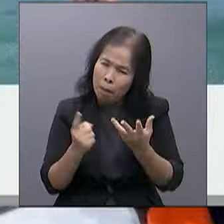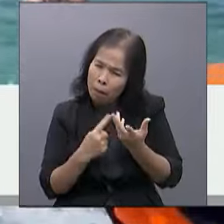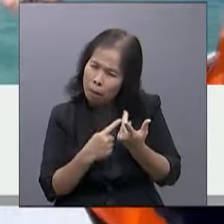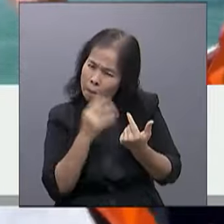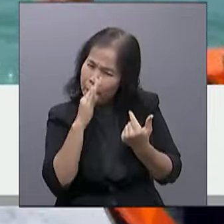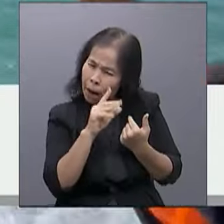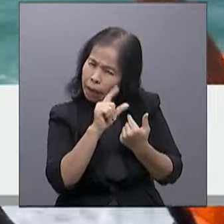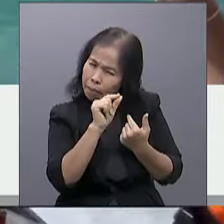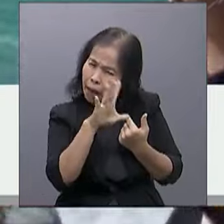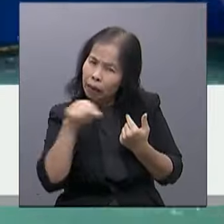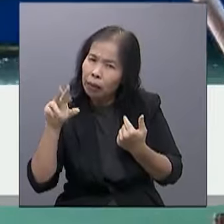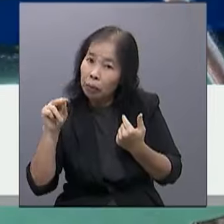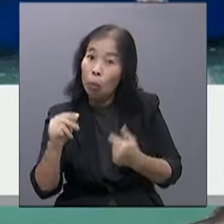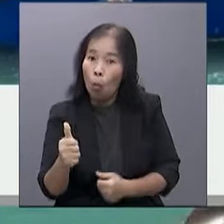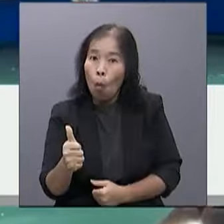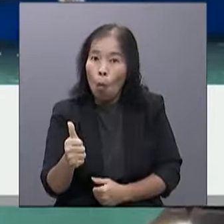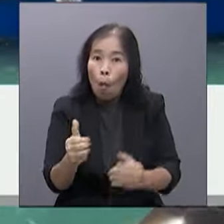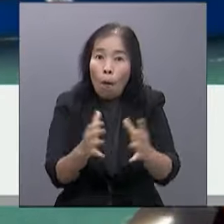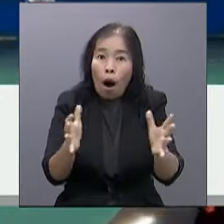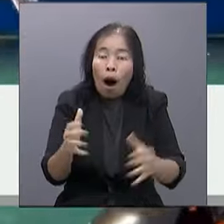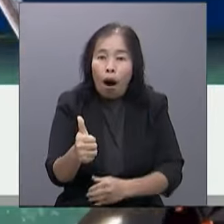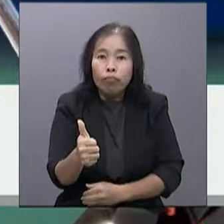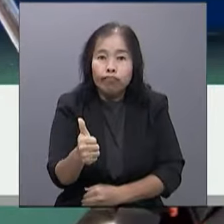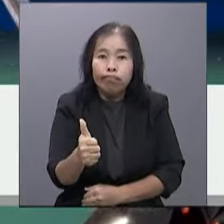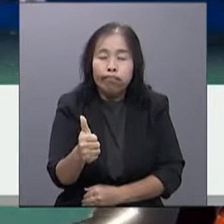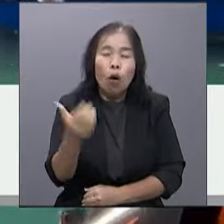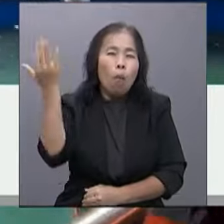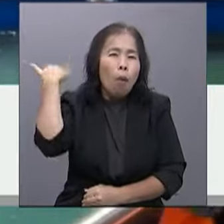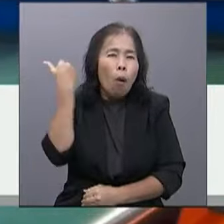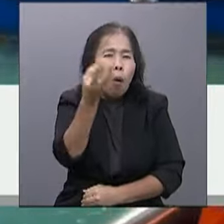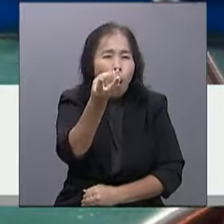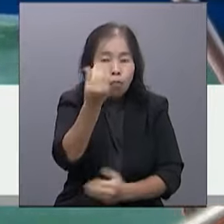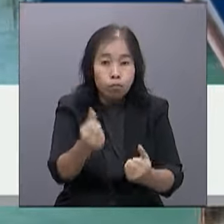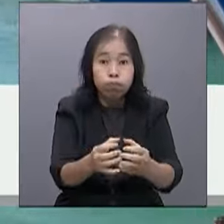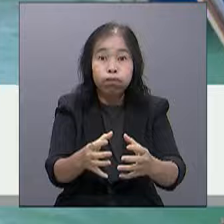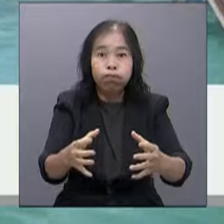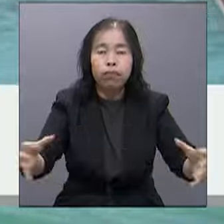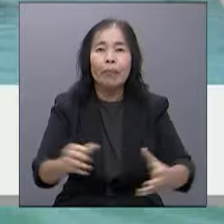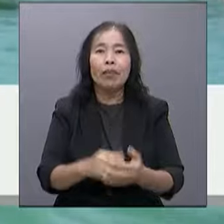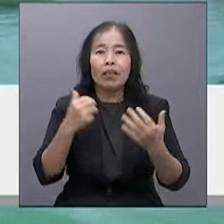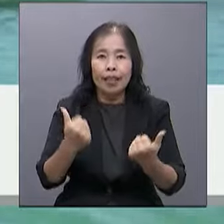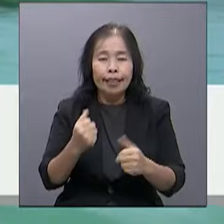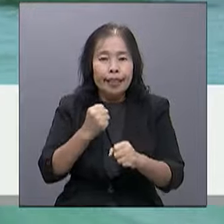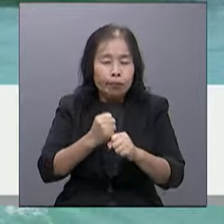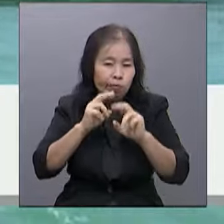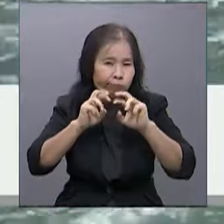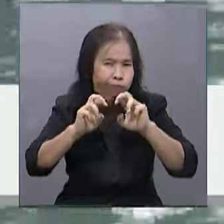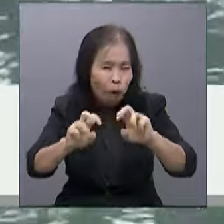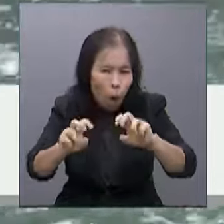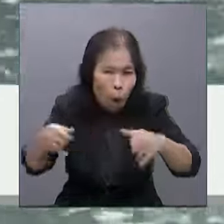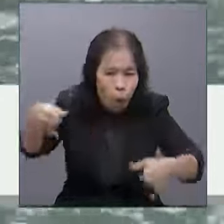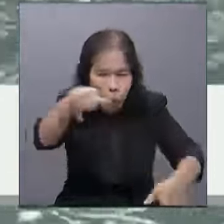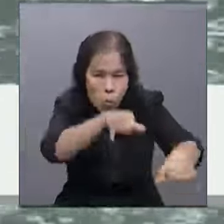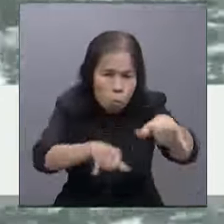ตัวมากที่สุดนับตั้งแต่เคยสำรวจมาค่ะอุทยานแห่งชาติหาดเจ้าไหมจะศึกษาและติดตามพฤติกรรมของพยูน